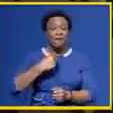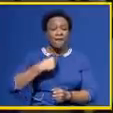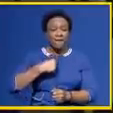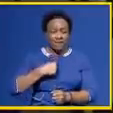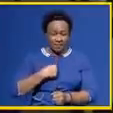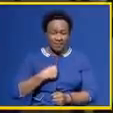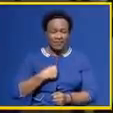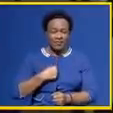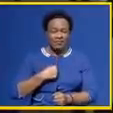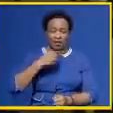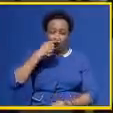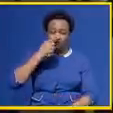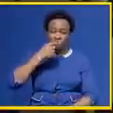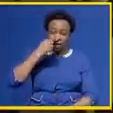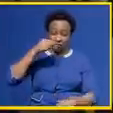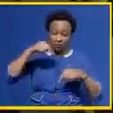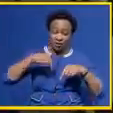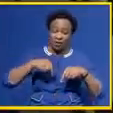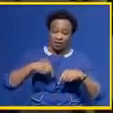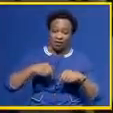leo kutokana